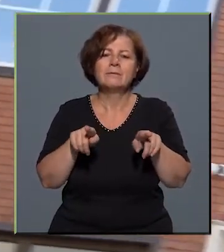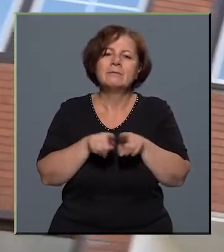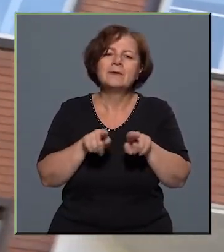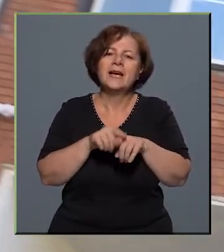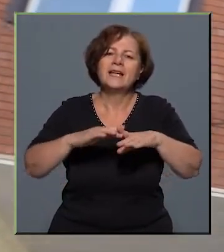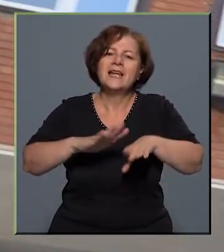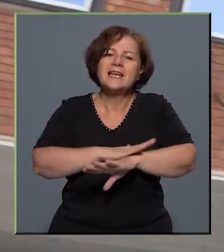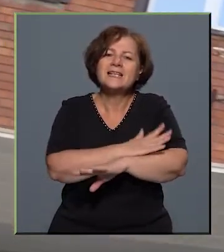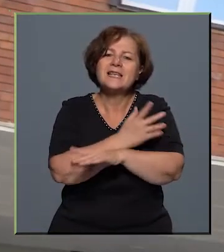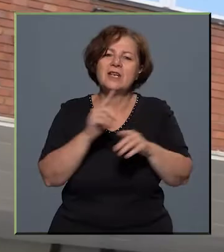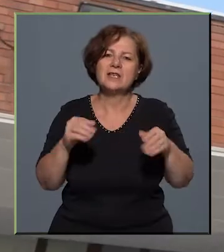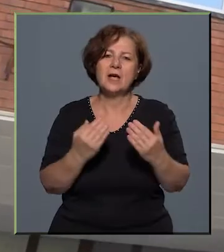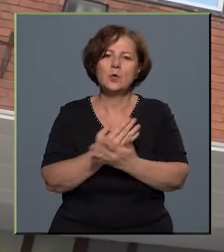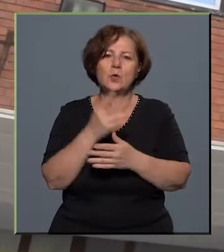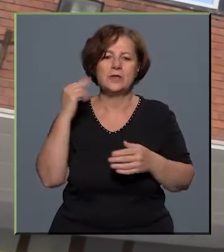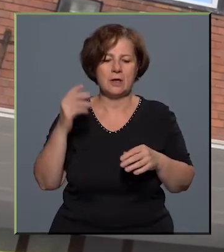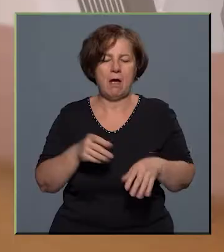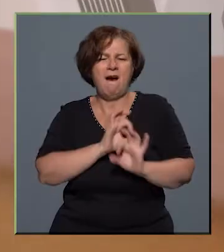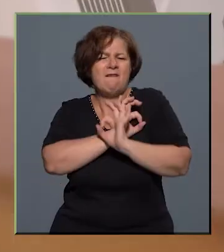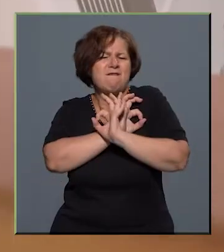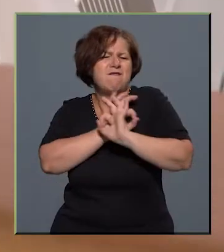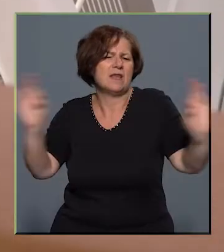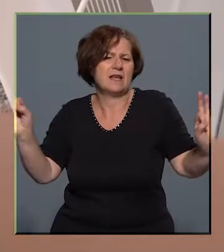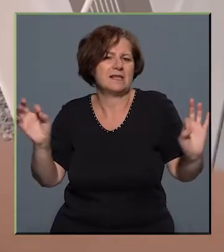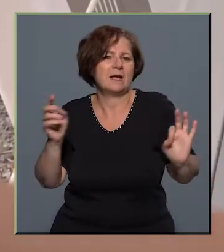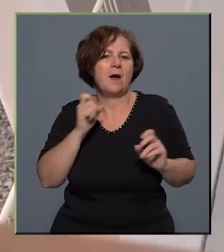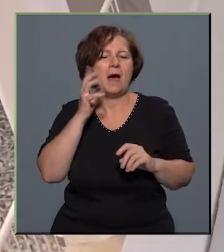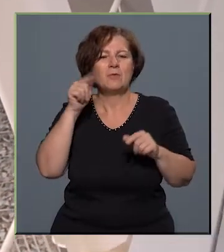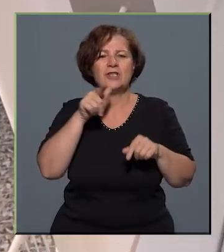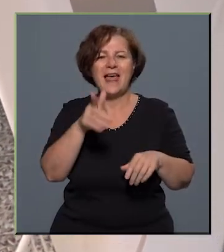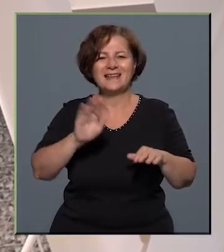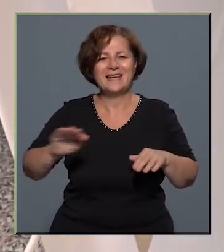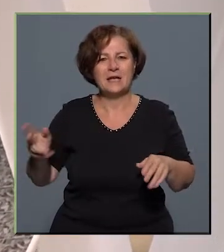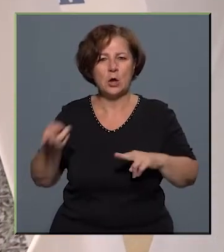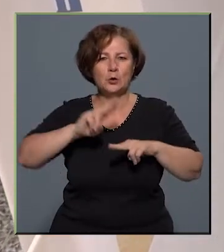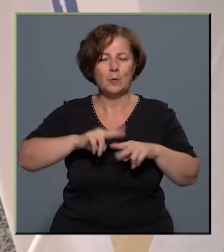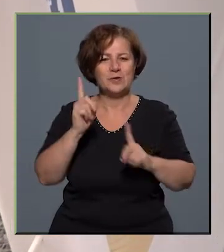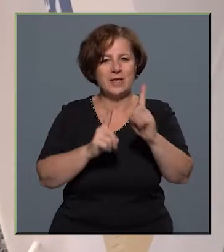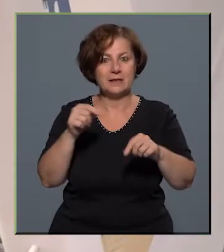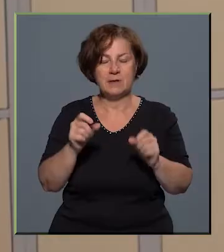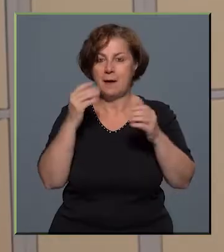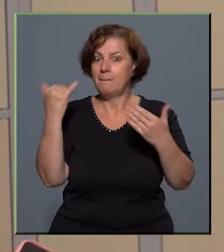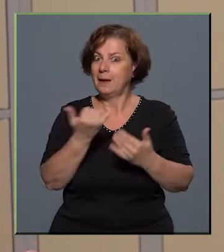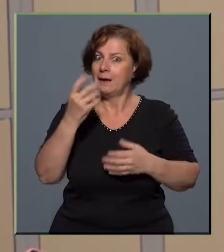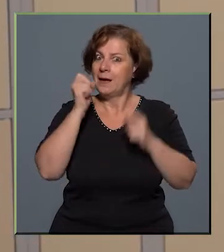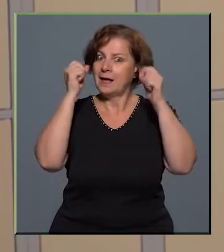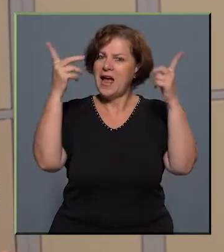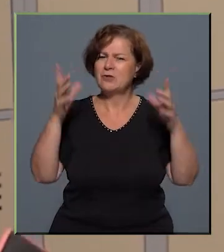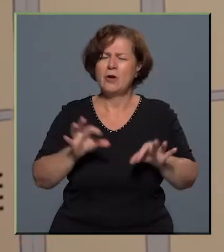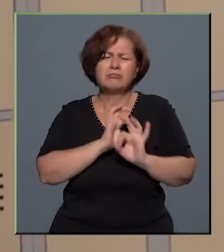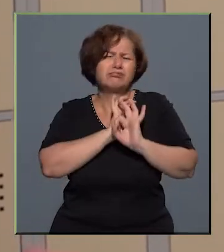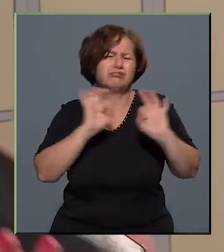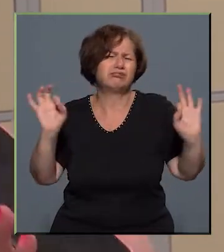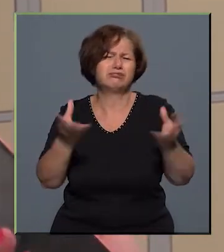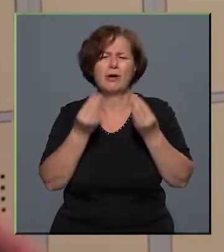új iskolában? Fantasztikus. Bár most lehetnék gyerek. Többször jártam itt, de mindig rácsodálkozok, hogy annyira jó,